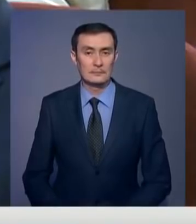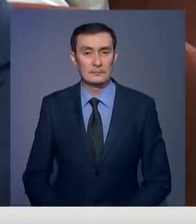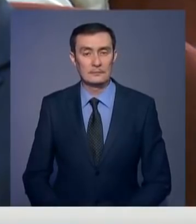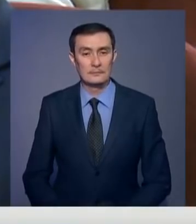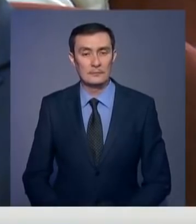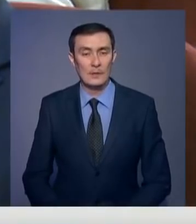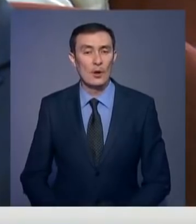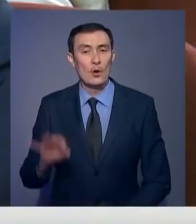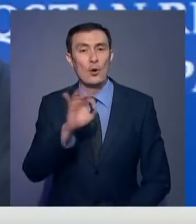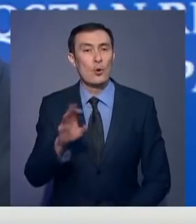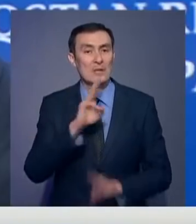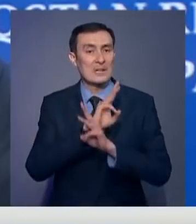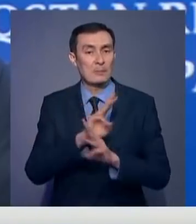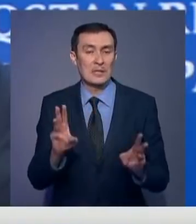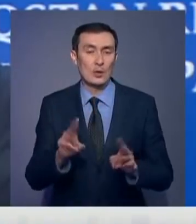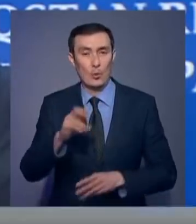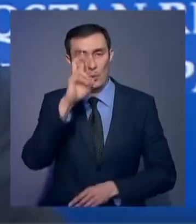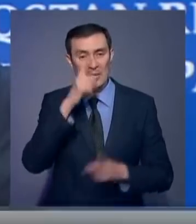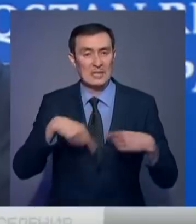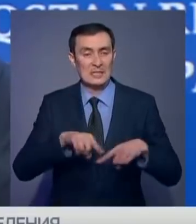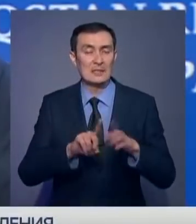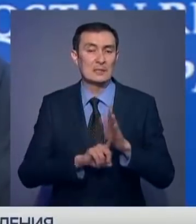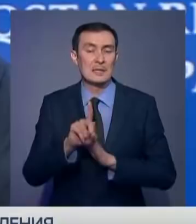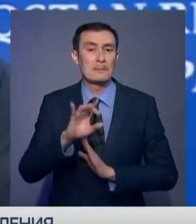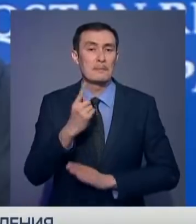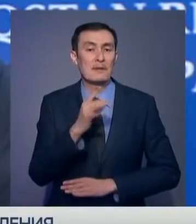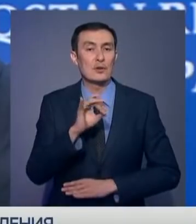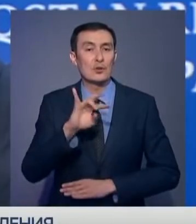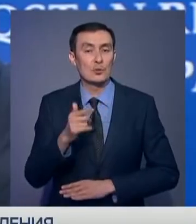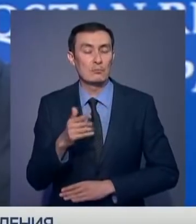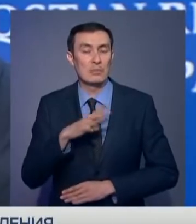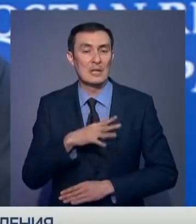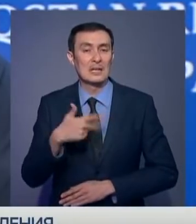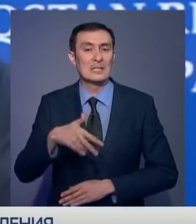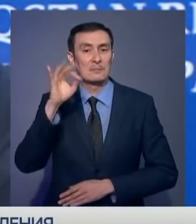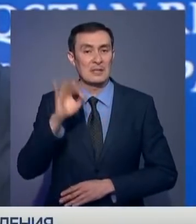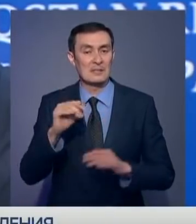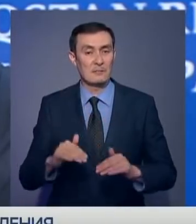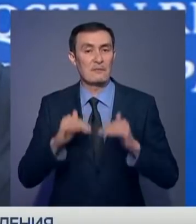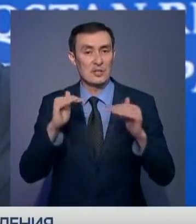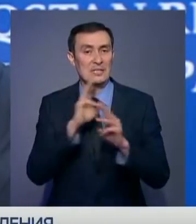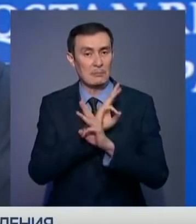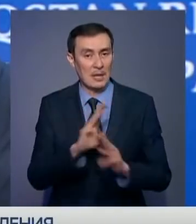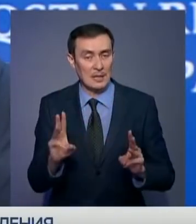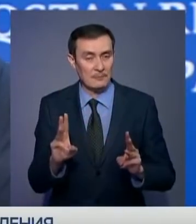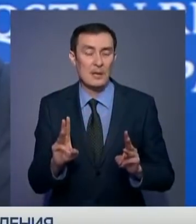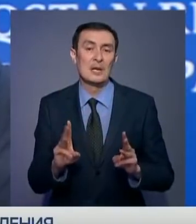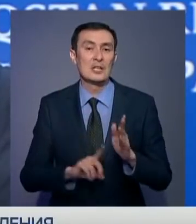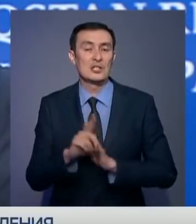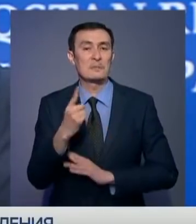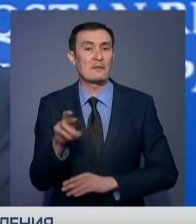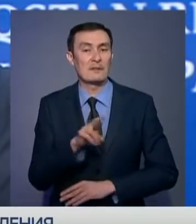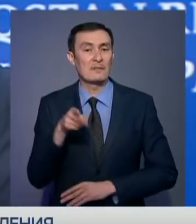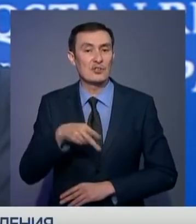По зарплате бюджетных организаций в прошлом году с 1 июня в бюджетной сфере была на 30% повышена заработная плата. С 1